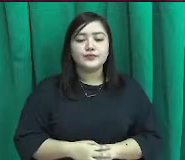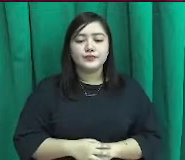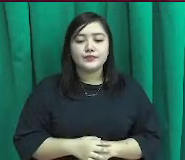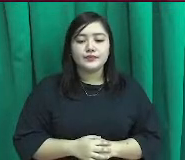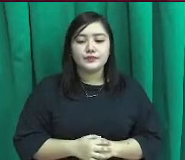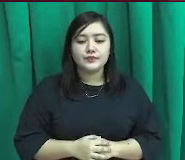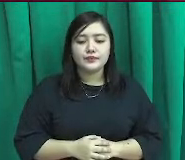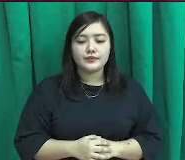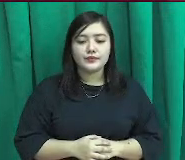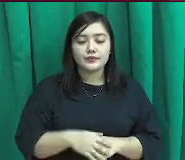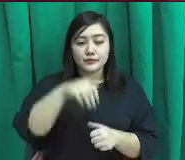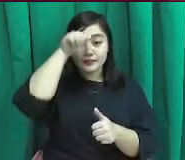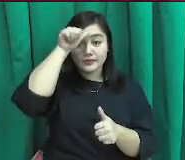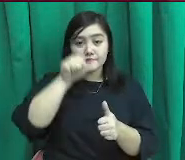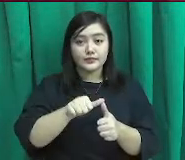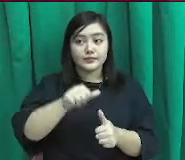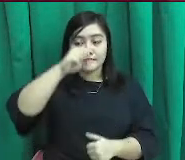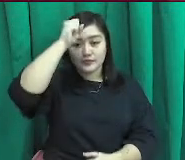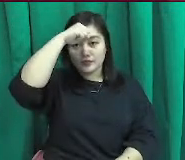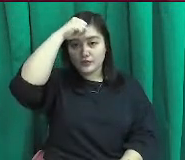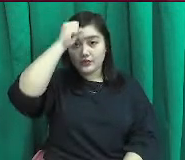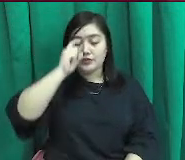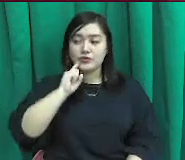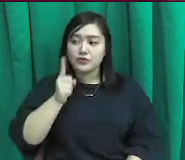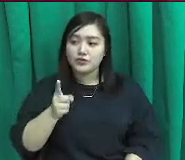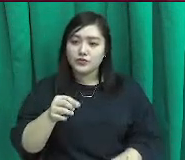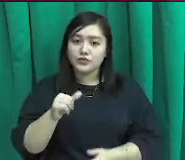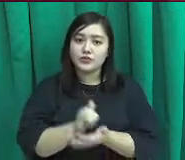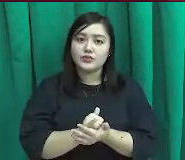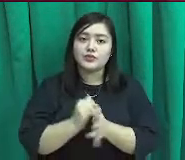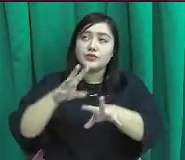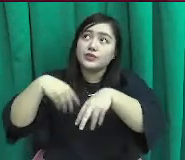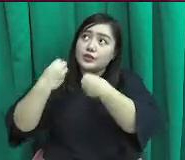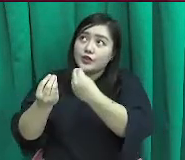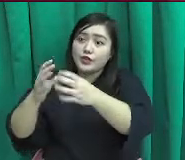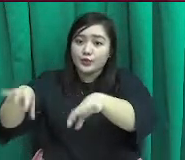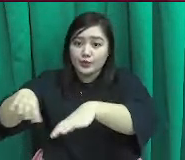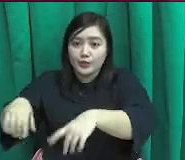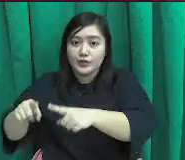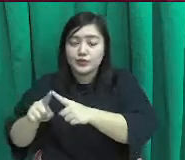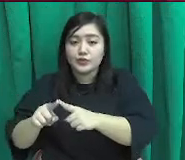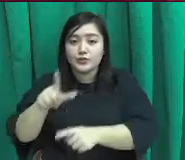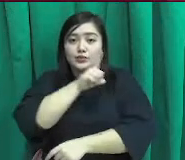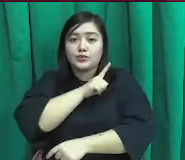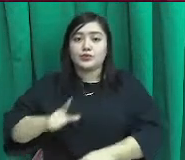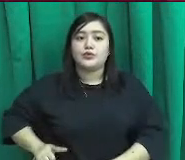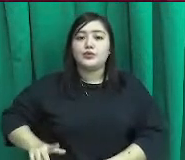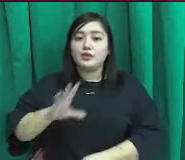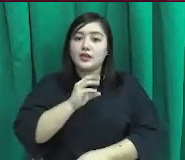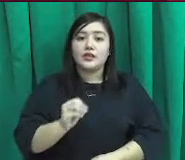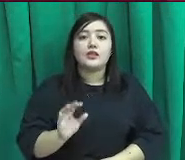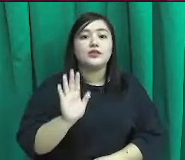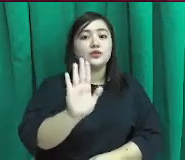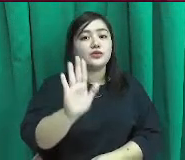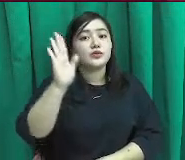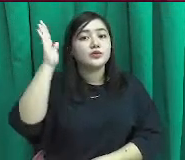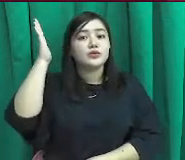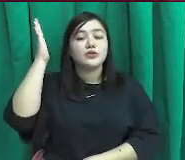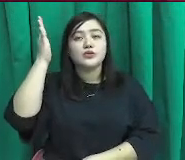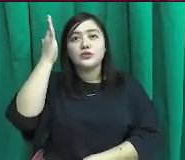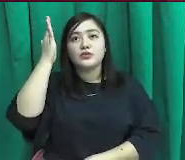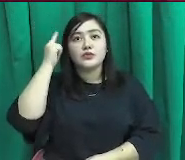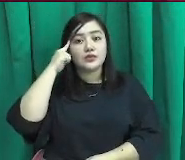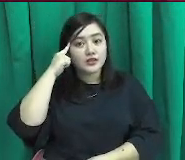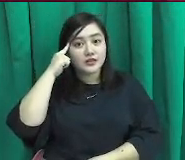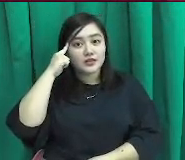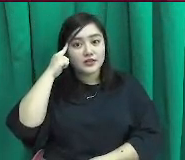di ba si King Solomon, sabi niya, commit thy works unto the Lord and thy thoughts shall be established. Yeah, so yun po yung, kaya all throughout the day, yun